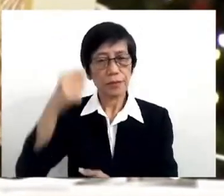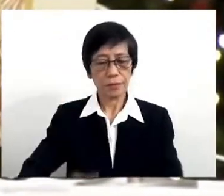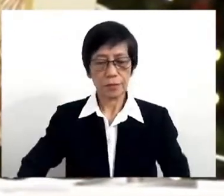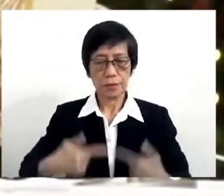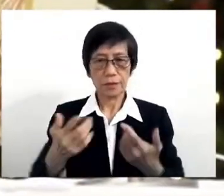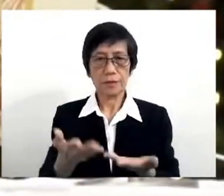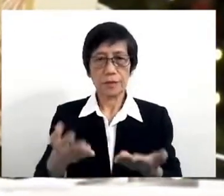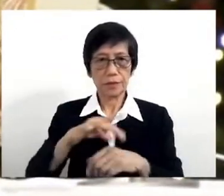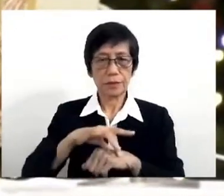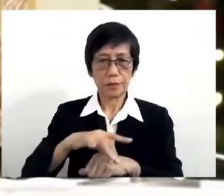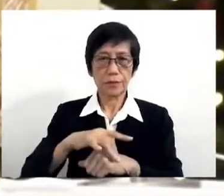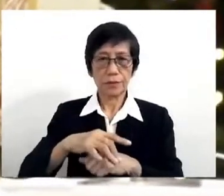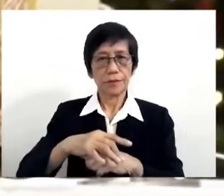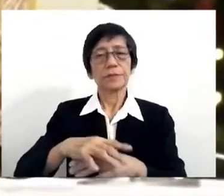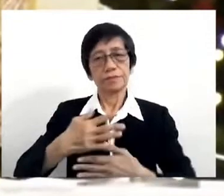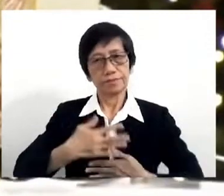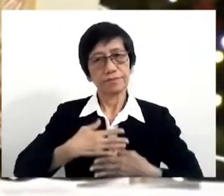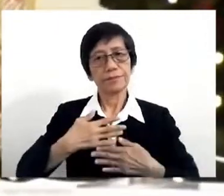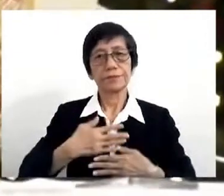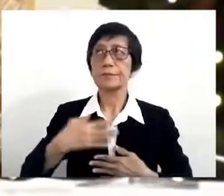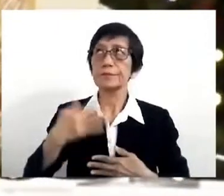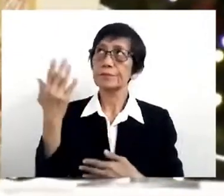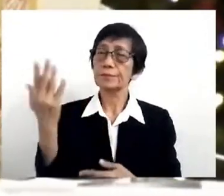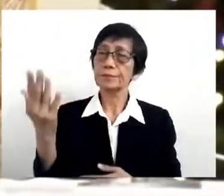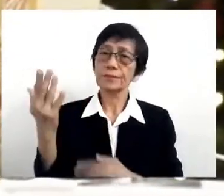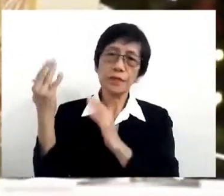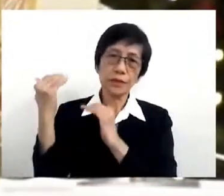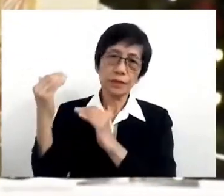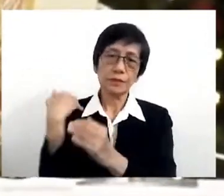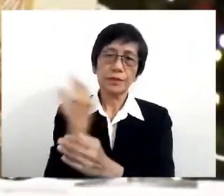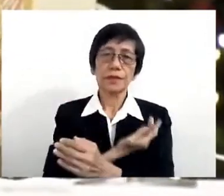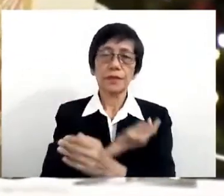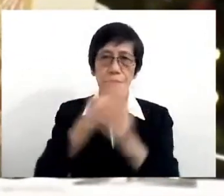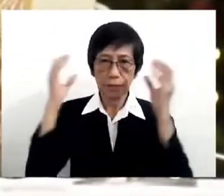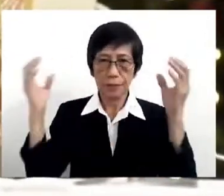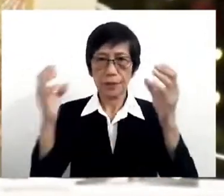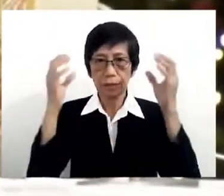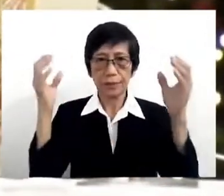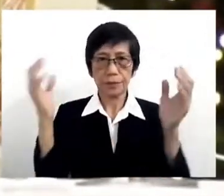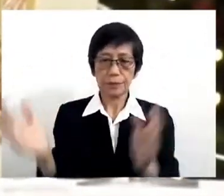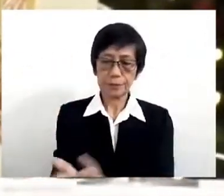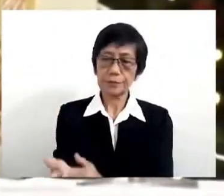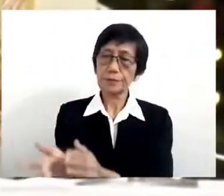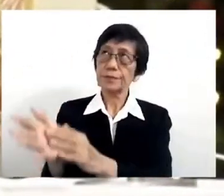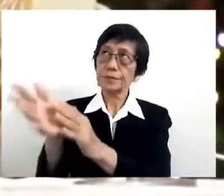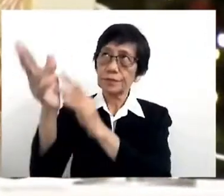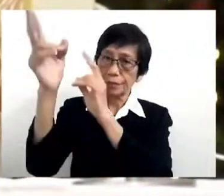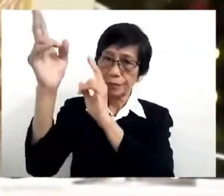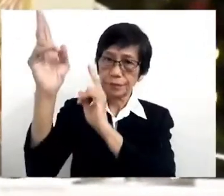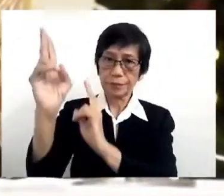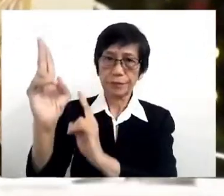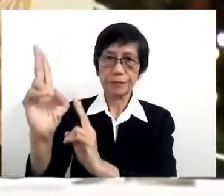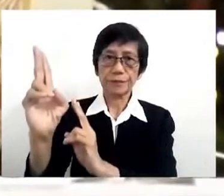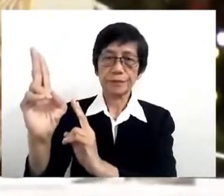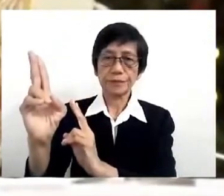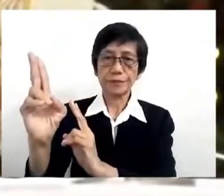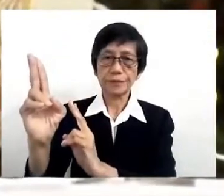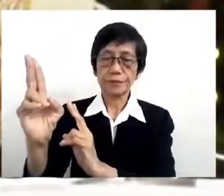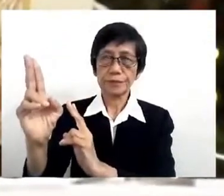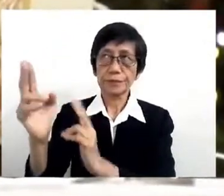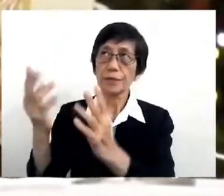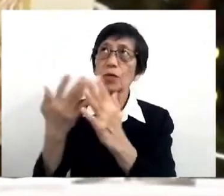kalugod-lugod sa iyo, maipagdiwang nawa namin ang pagpupuri sa ikararangal mo sa pamamagitan ng